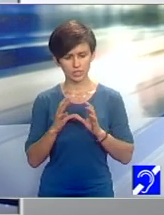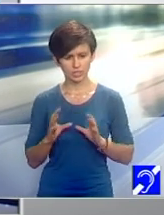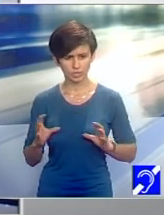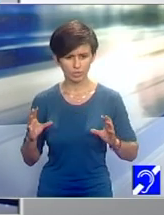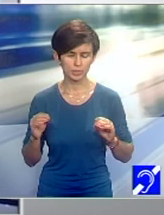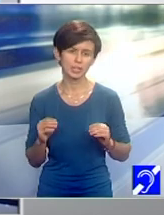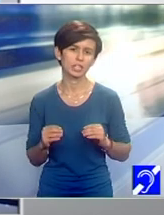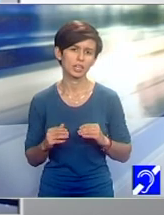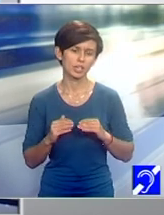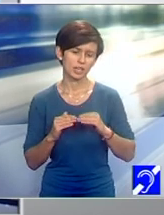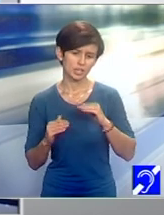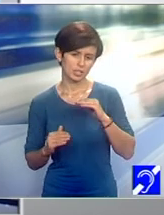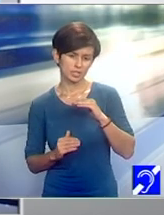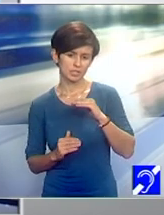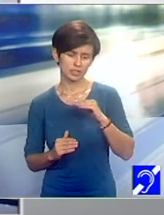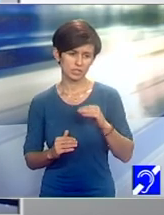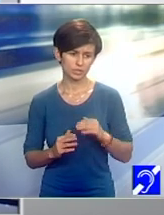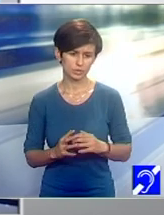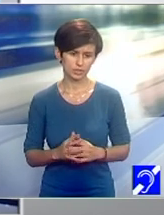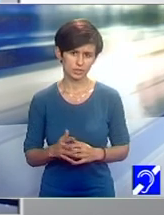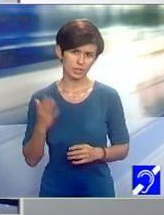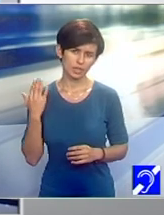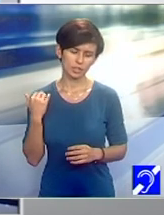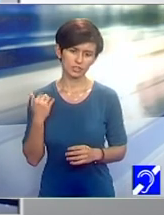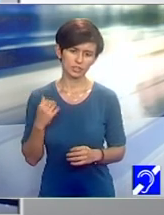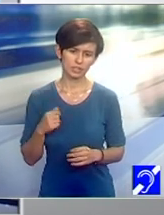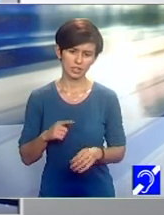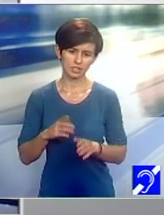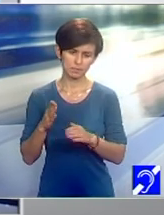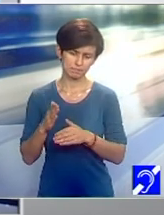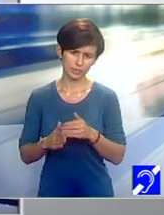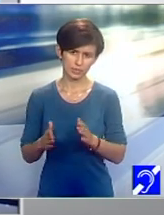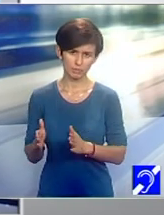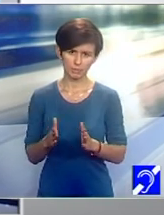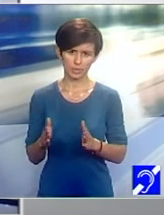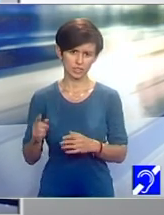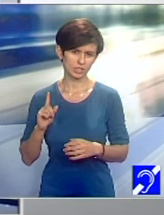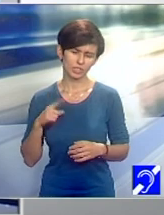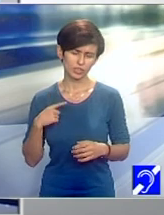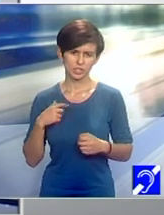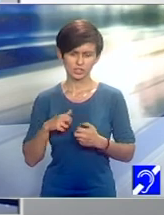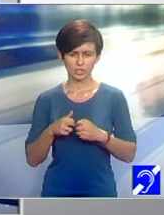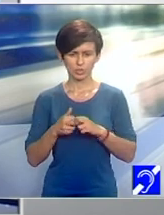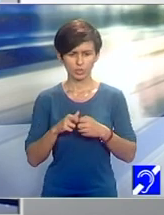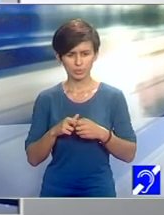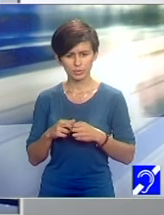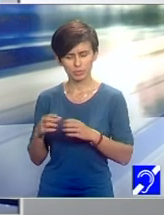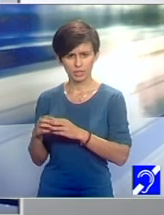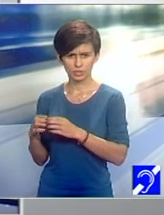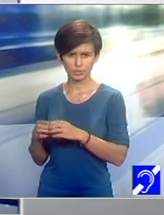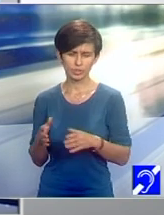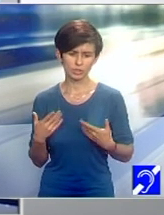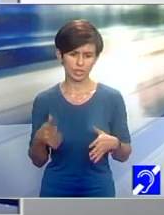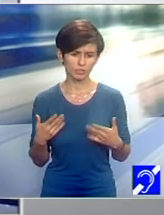adică a fost diminuat în ultima perioadă, deci nu este o problemă numai a grupurilor vulnerabile,